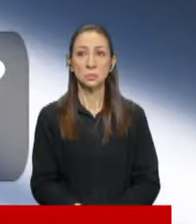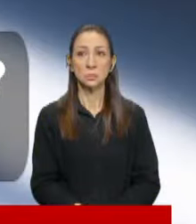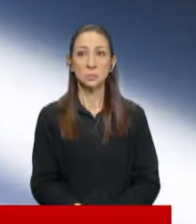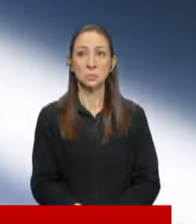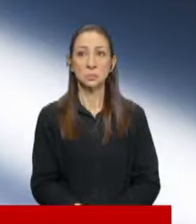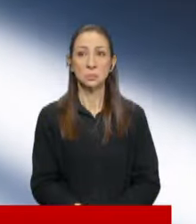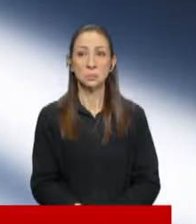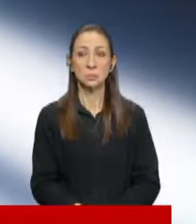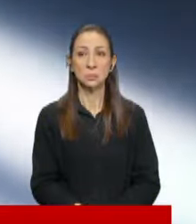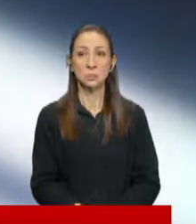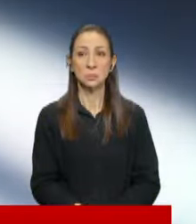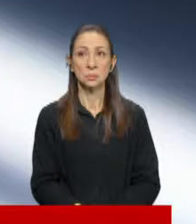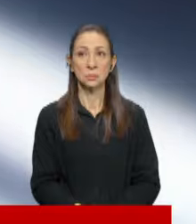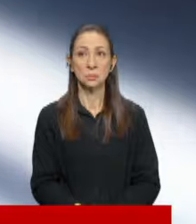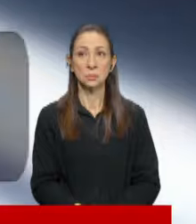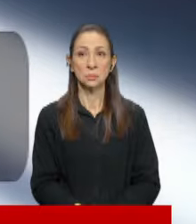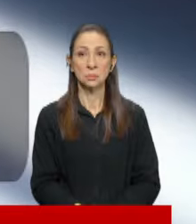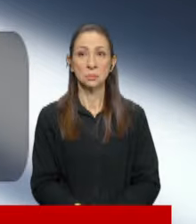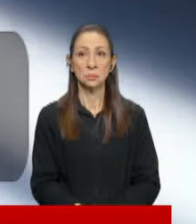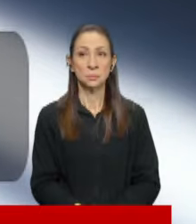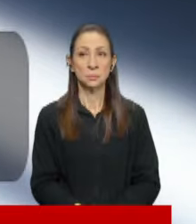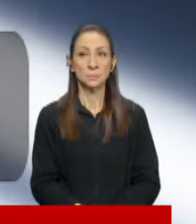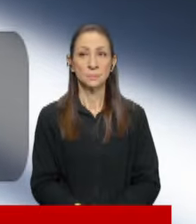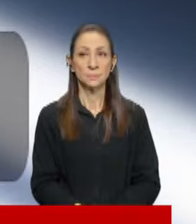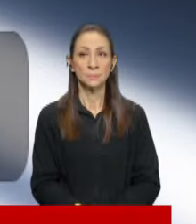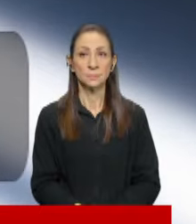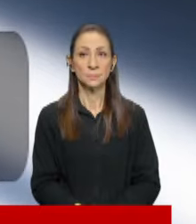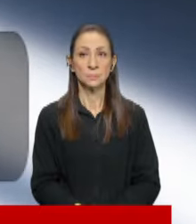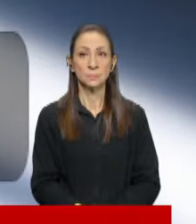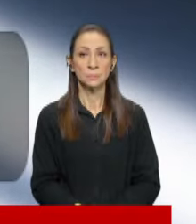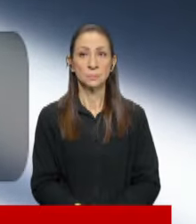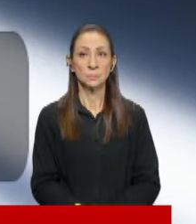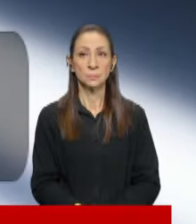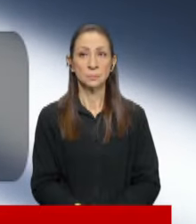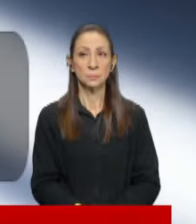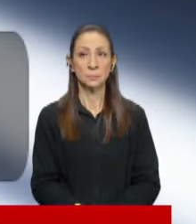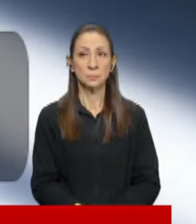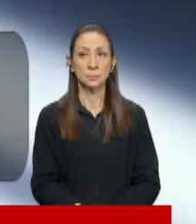Ne yapıyorsun ya sen? Ne yapıyorsun sen? Ne yapıyorsun? Ya yürü git.